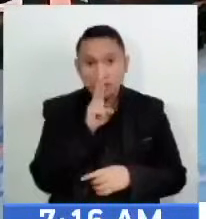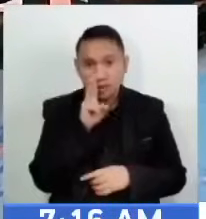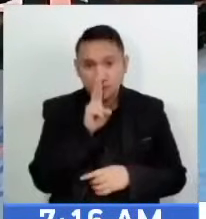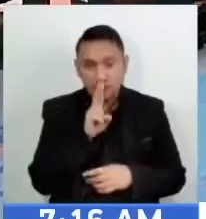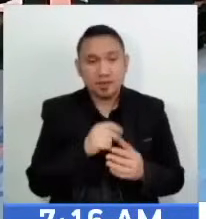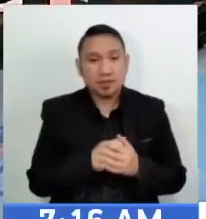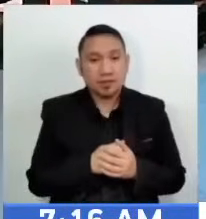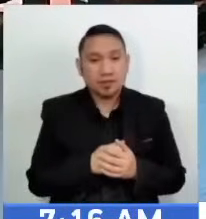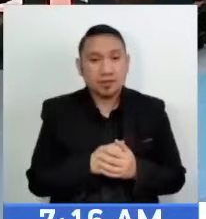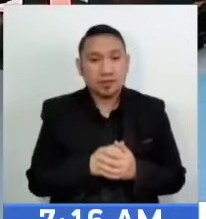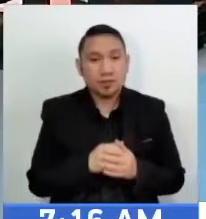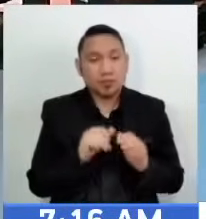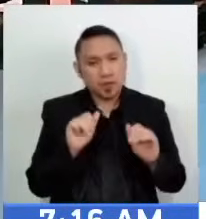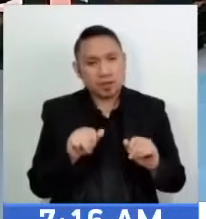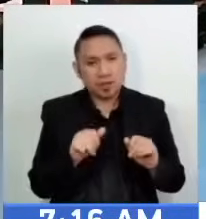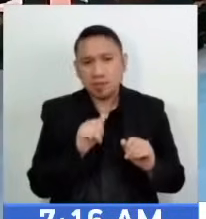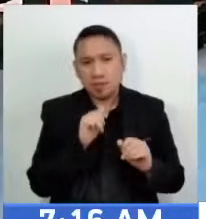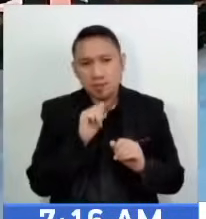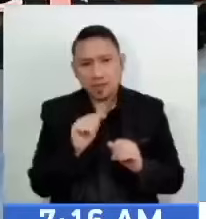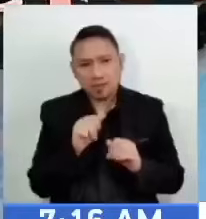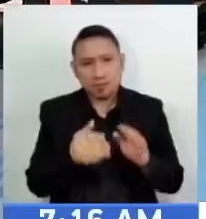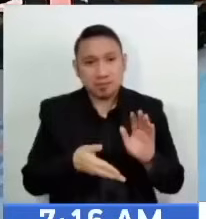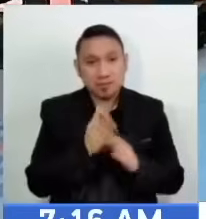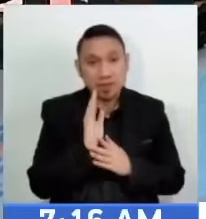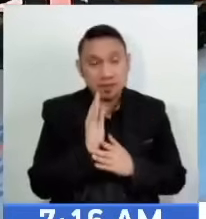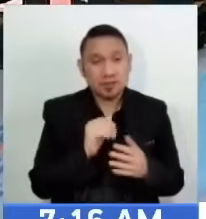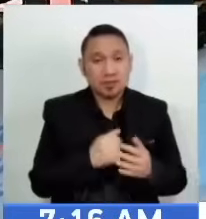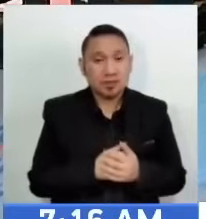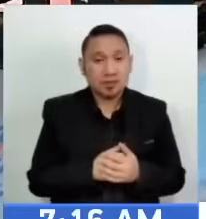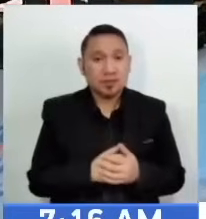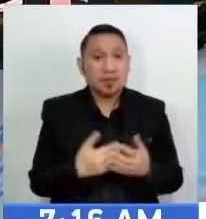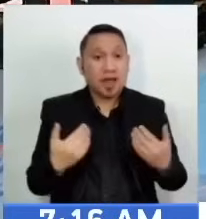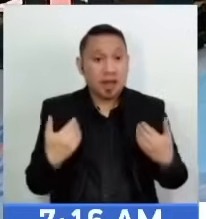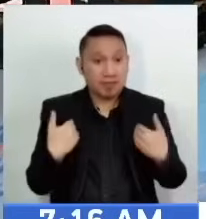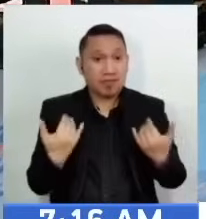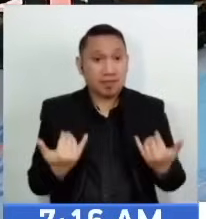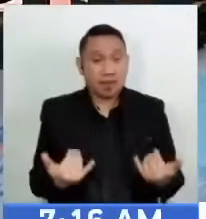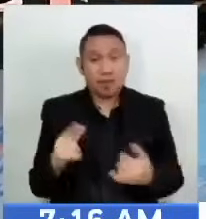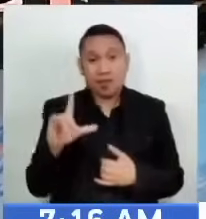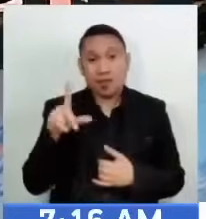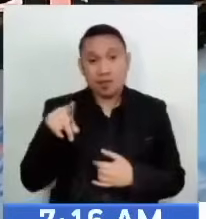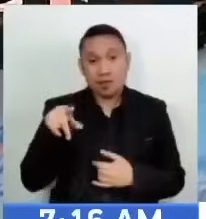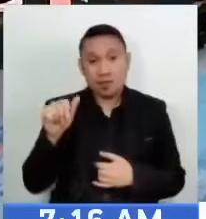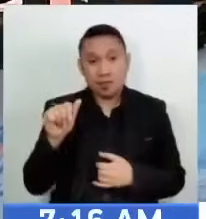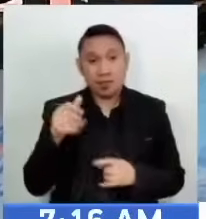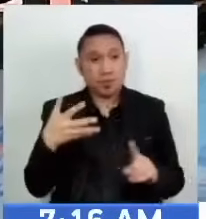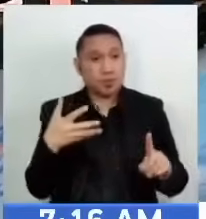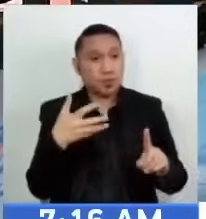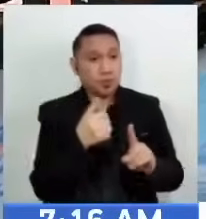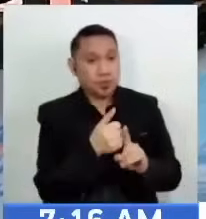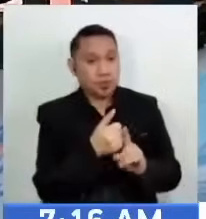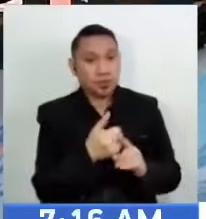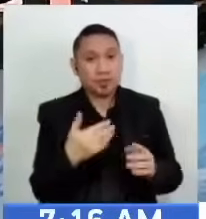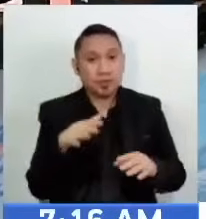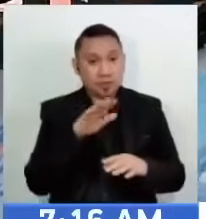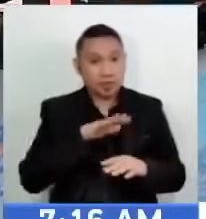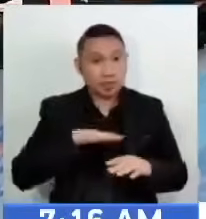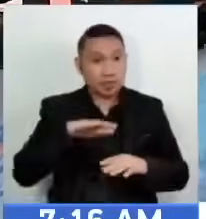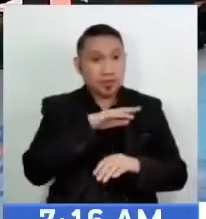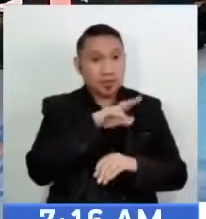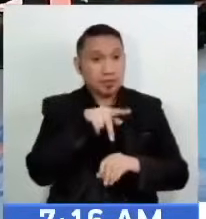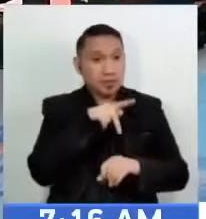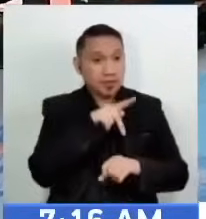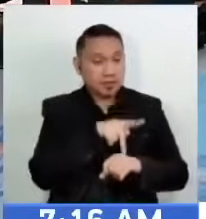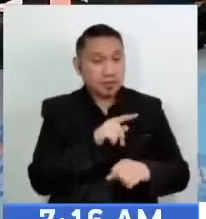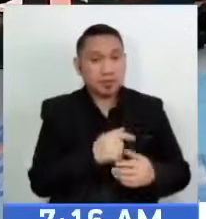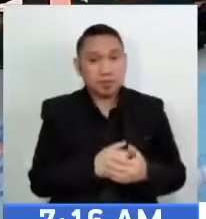ito. Sa ngayon, trough o extension ng isang low pressure area na nakaapekto sa lagay ng panahon ng ating bansa. Tumataan ang low pressure